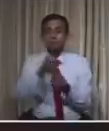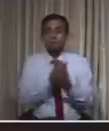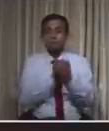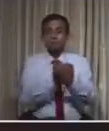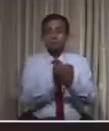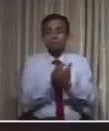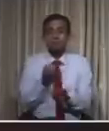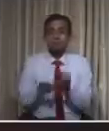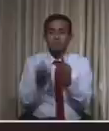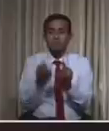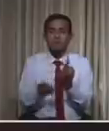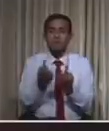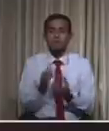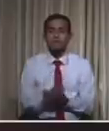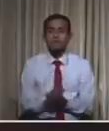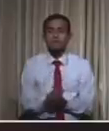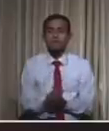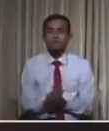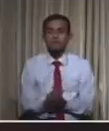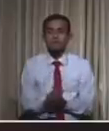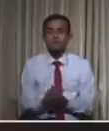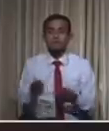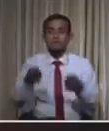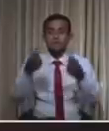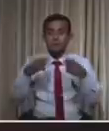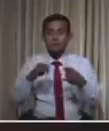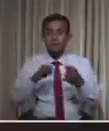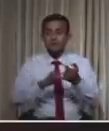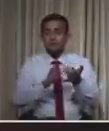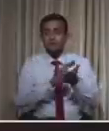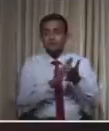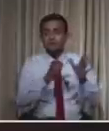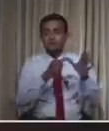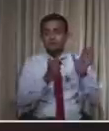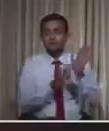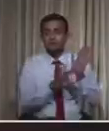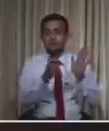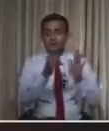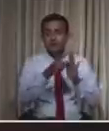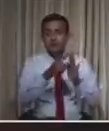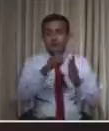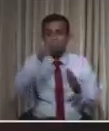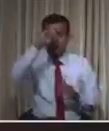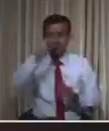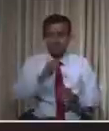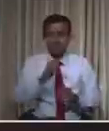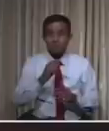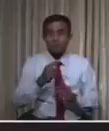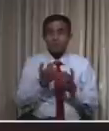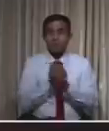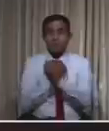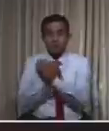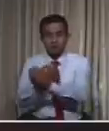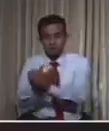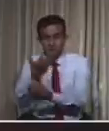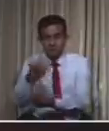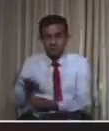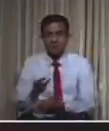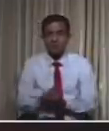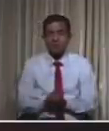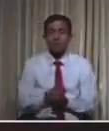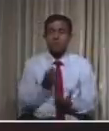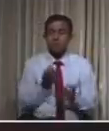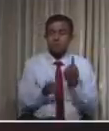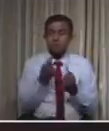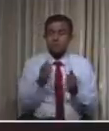මේ පරීක්ෂාවට ලක් කරපු. ඊට පස්සේ ශානි අබේසේකර මහත්මයාත් රිමාන්ඩ් කරා. ඒ කියන්නේ මේකේ